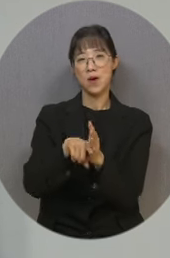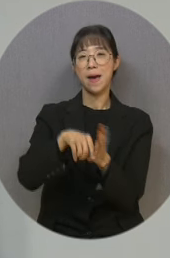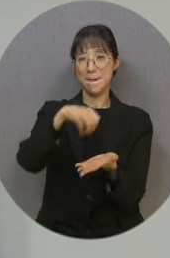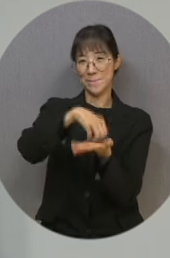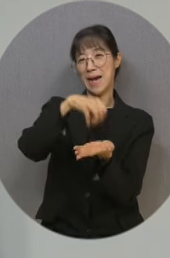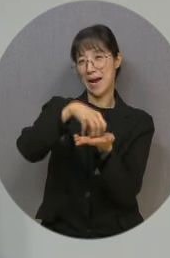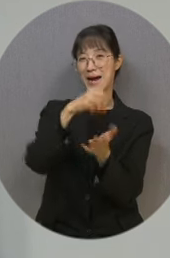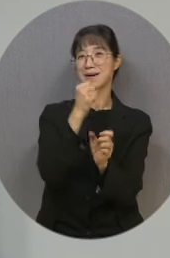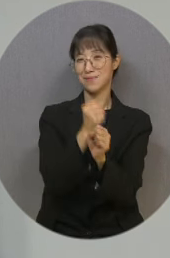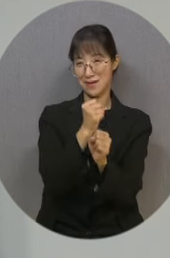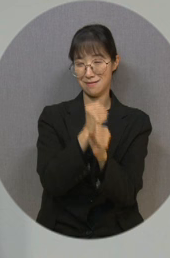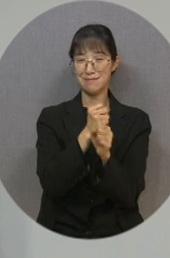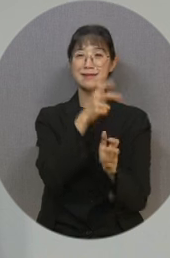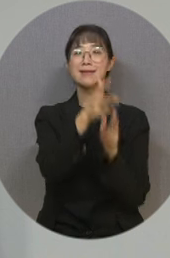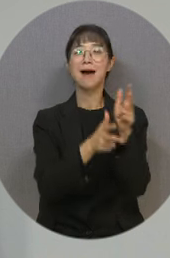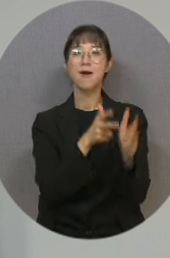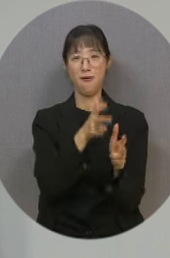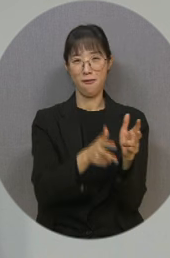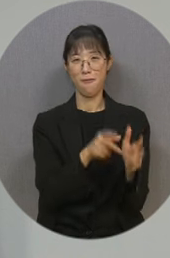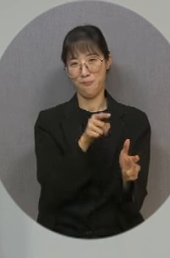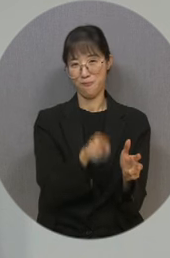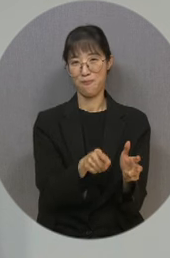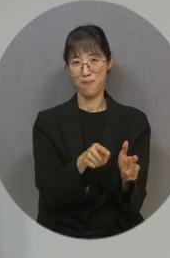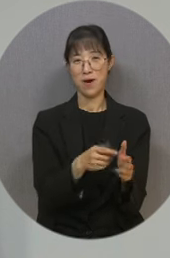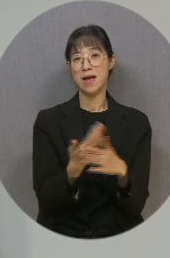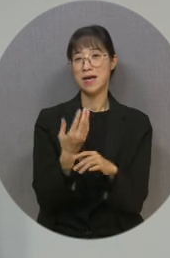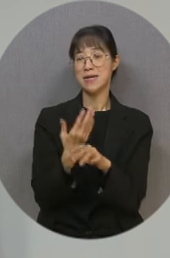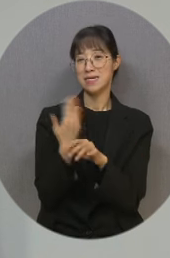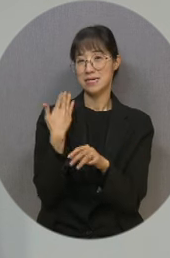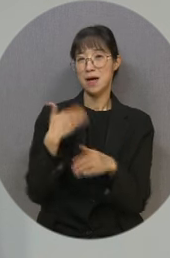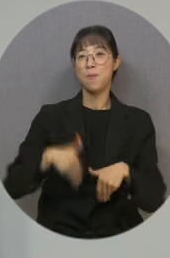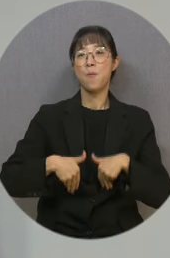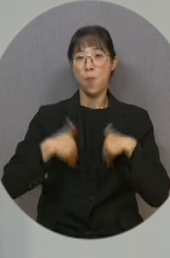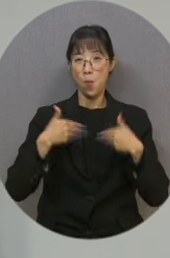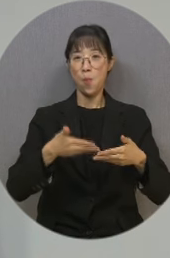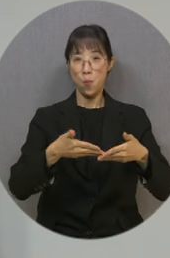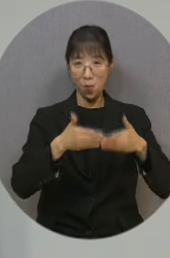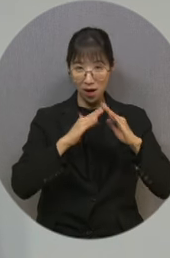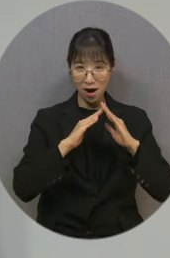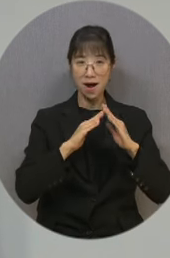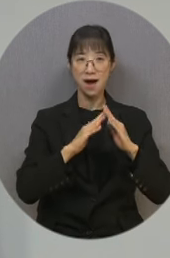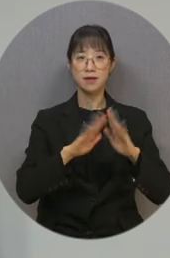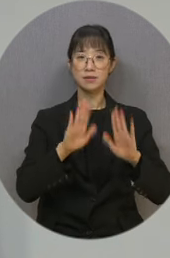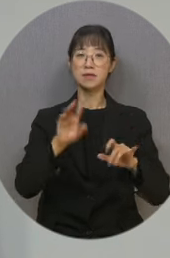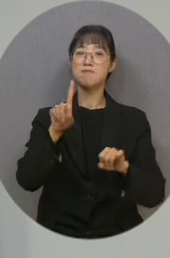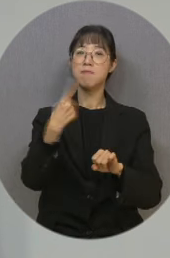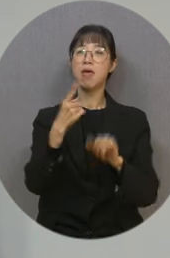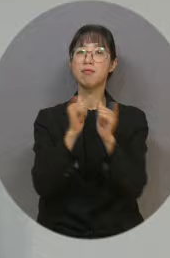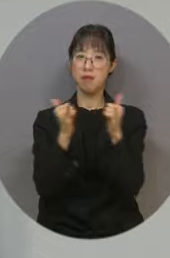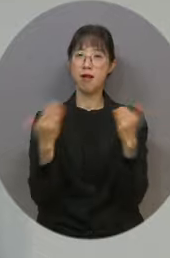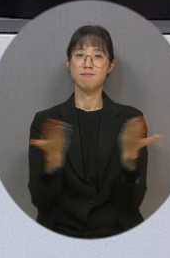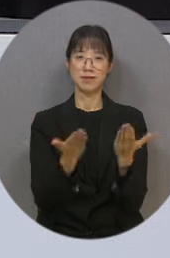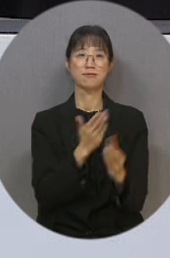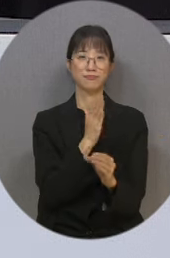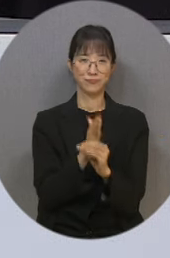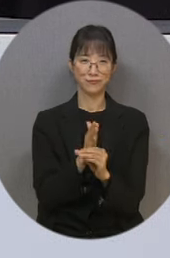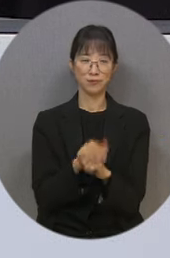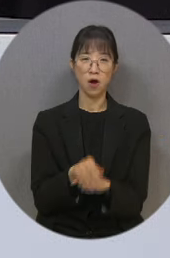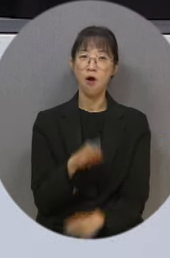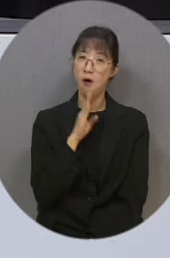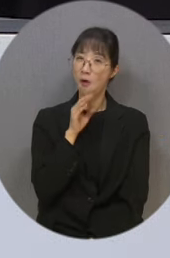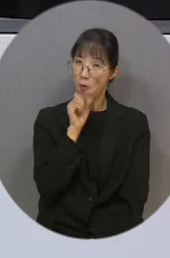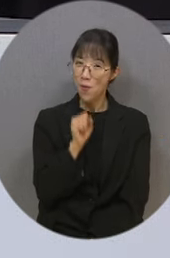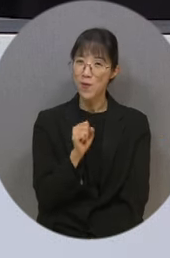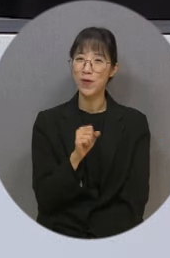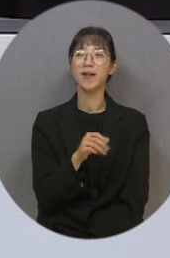재밤 그 사업장을 지난 봄에 열어서 현재 한 100명 정도가 일 참 좋은 일을